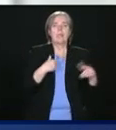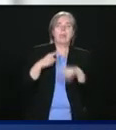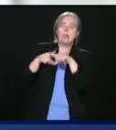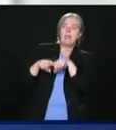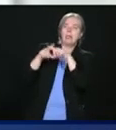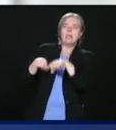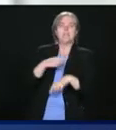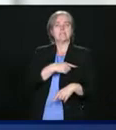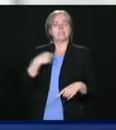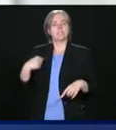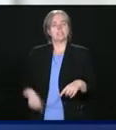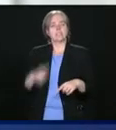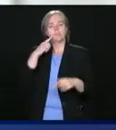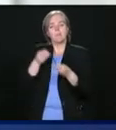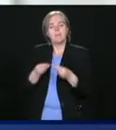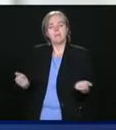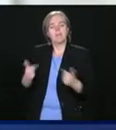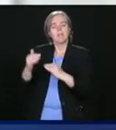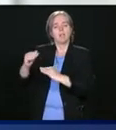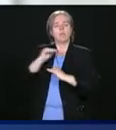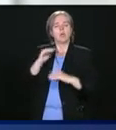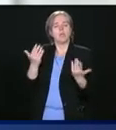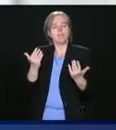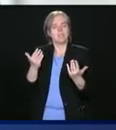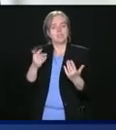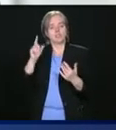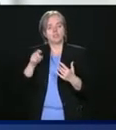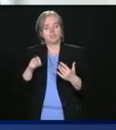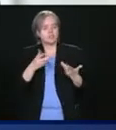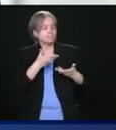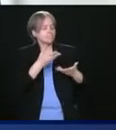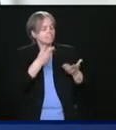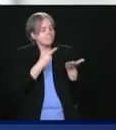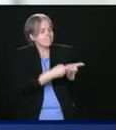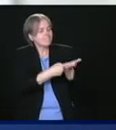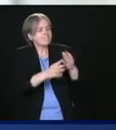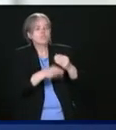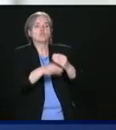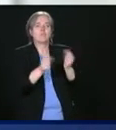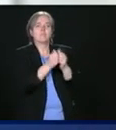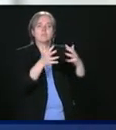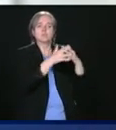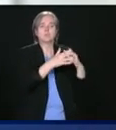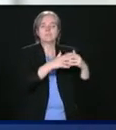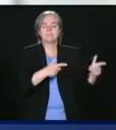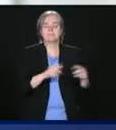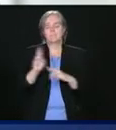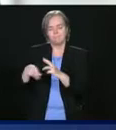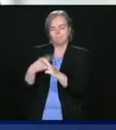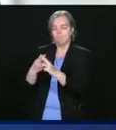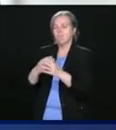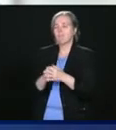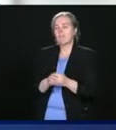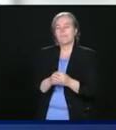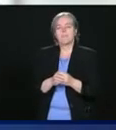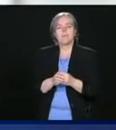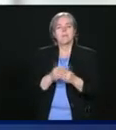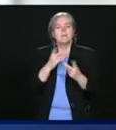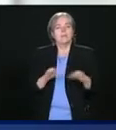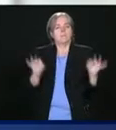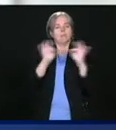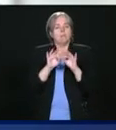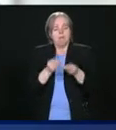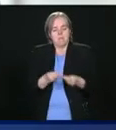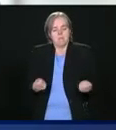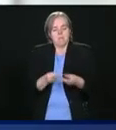pour recevoir cet équipement de protection? Effectivement, c'est extrêmement important qu'on continue à recevoir